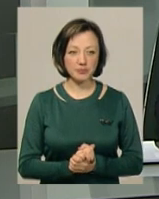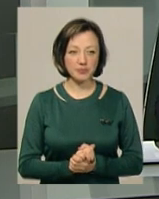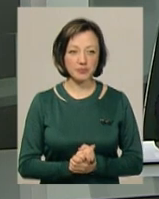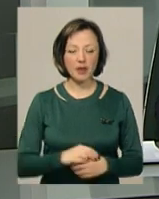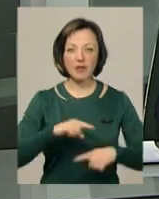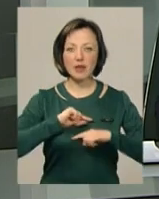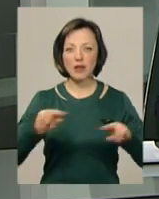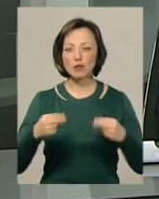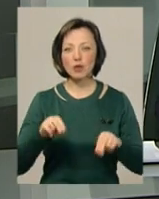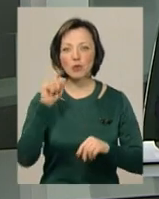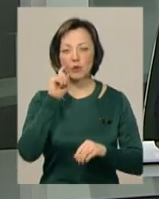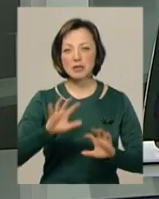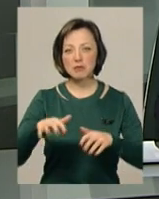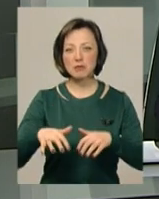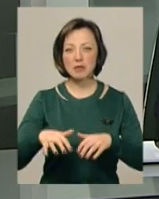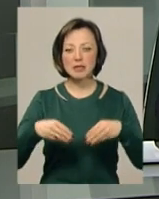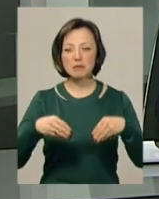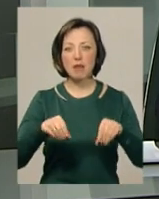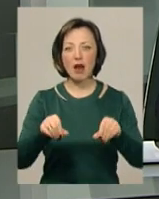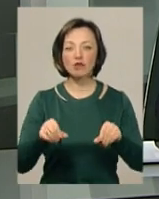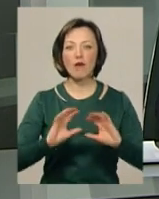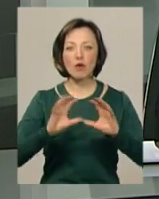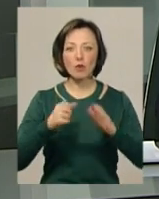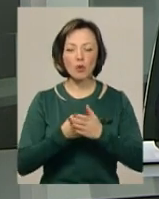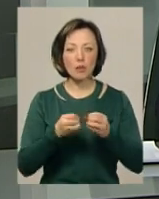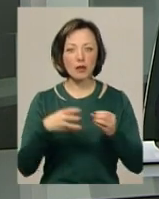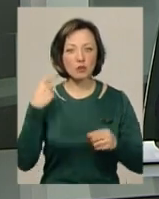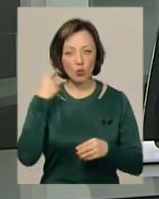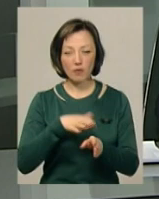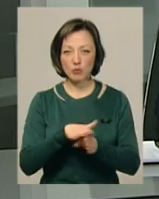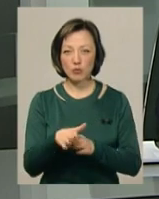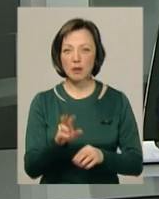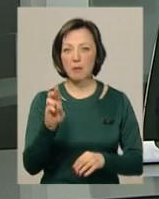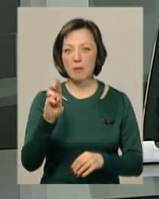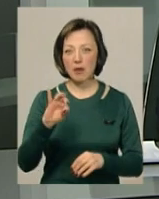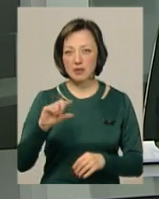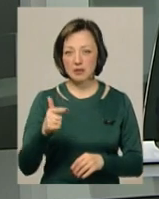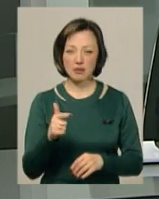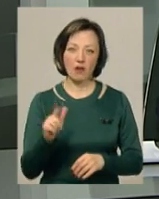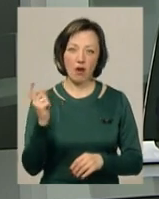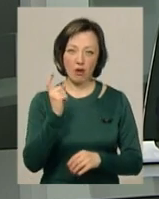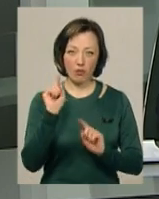Фінал чемпіонату України з пляжного волейболу серед дівчат віком до 15 років відбудеться в березні у Харкові.